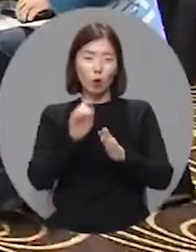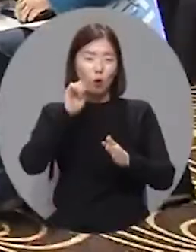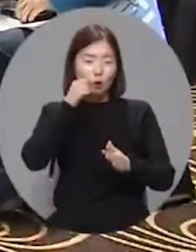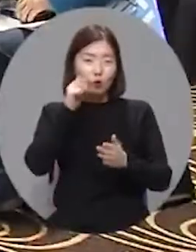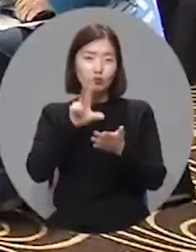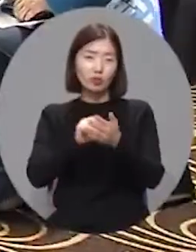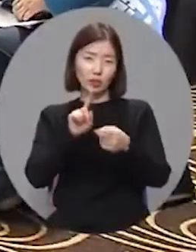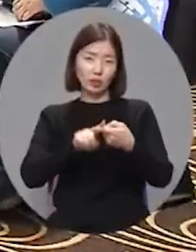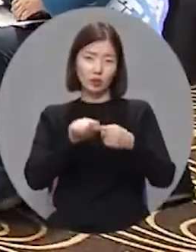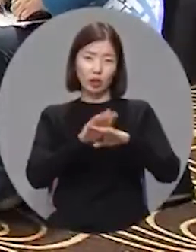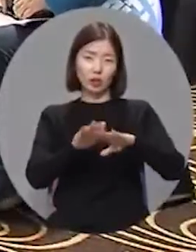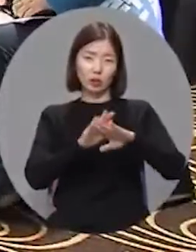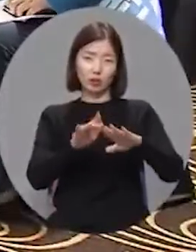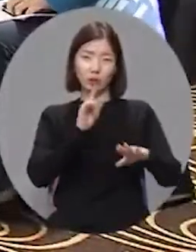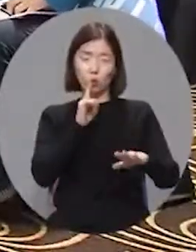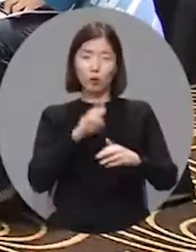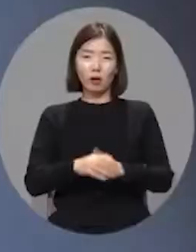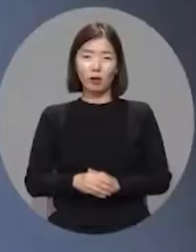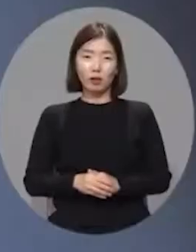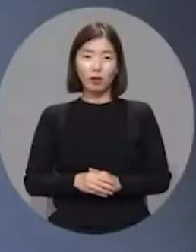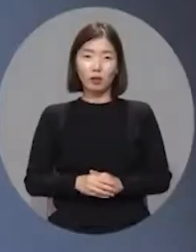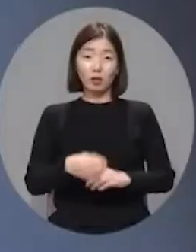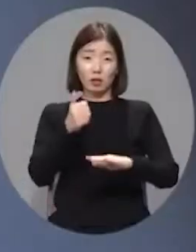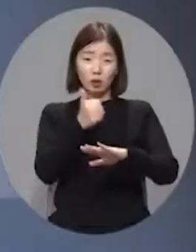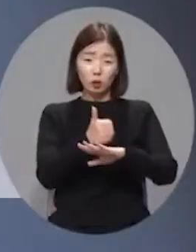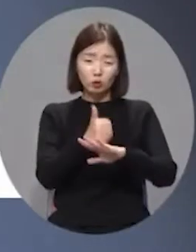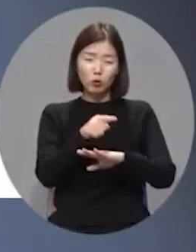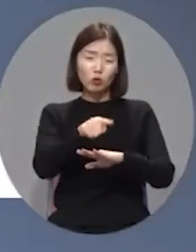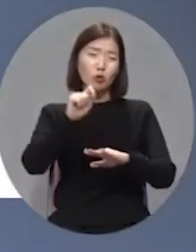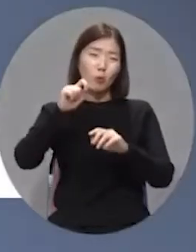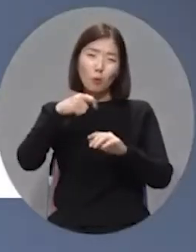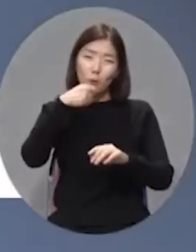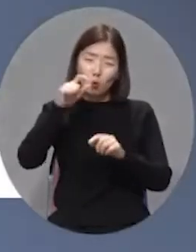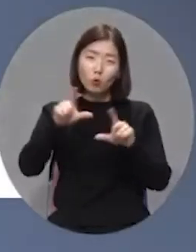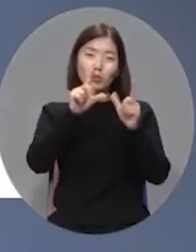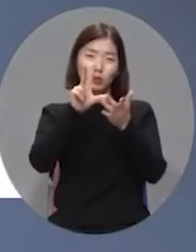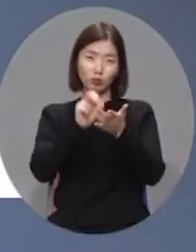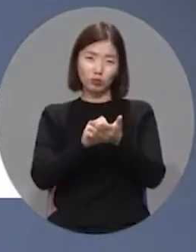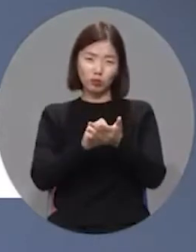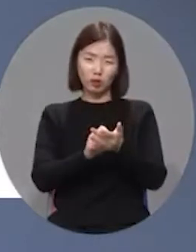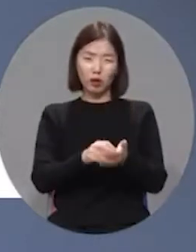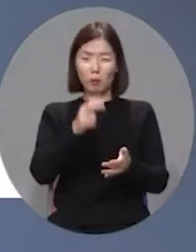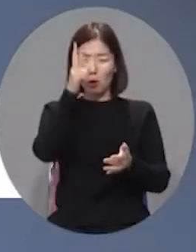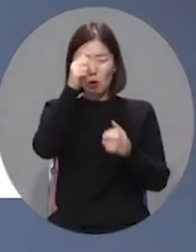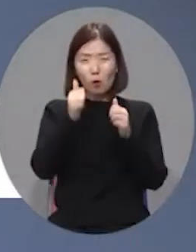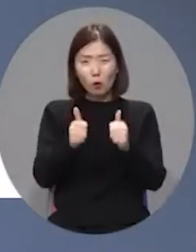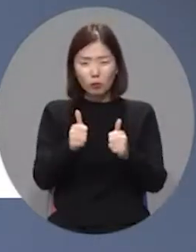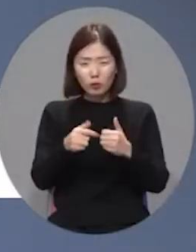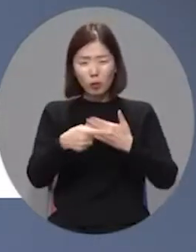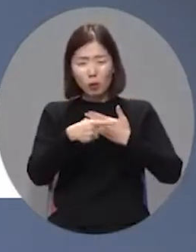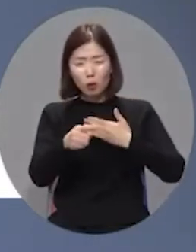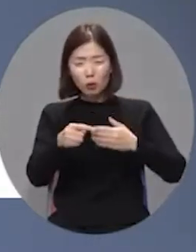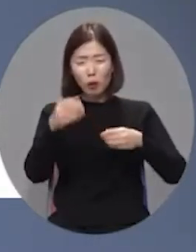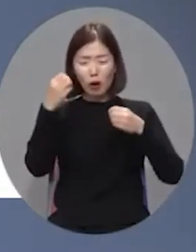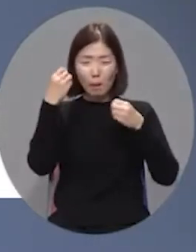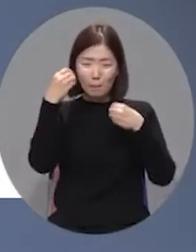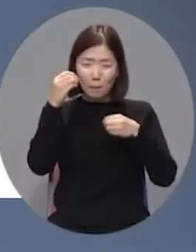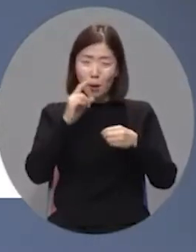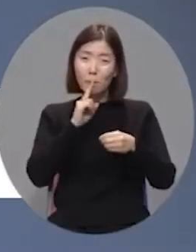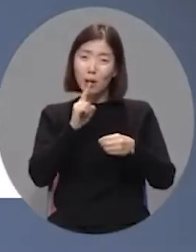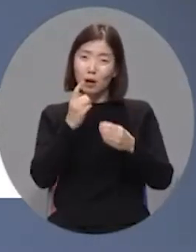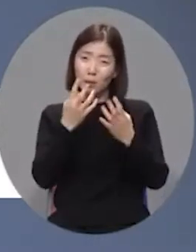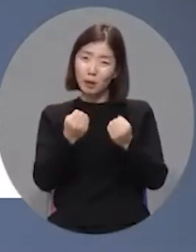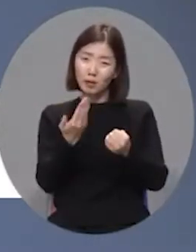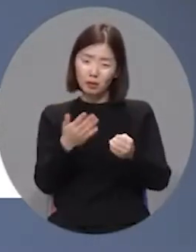키워드로 제시했습니다. 결국 민생입니다. 검찰개혁 소리는 요란한데 성과는